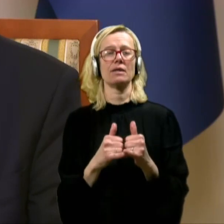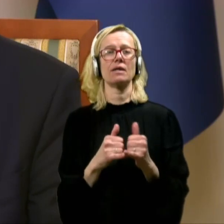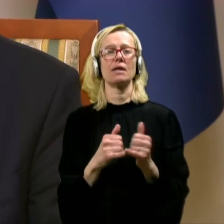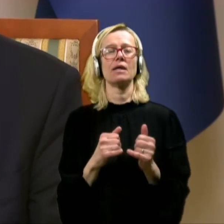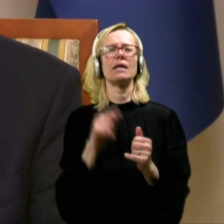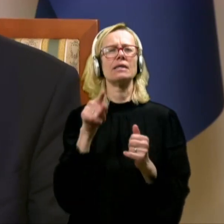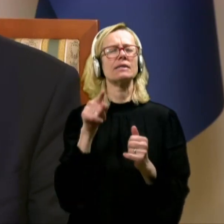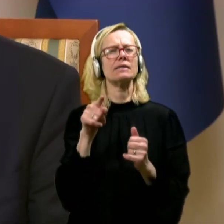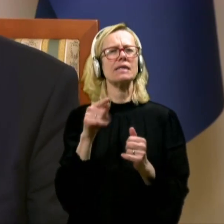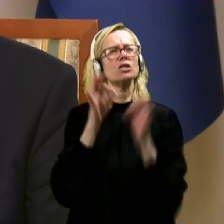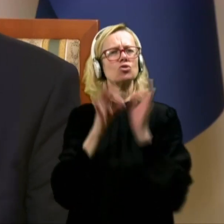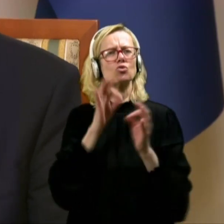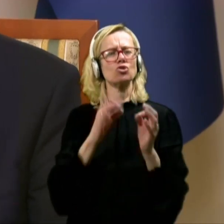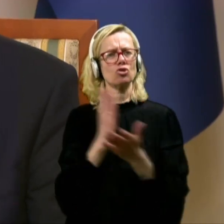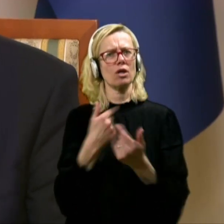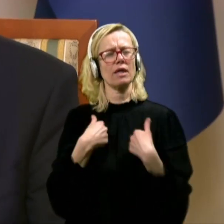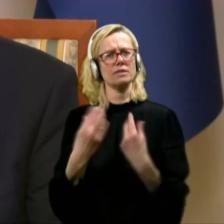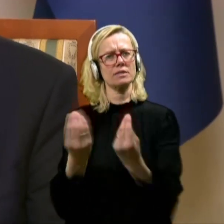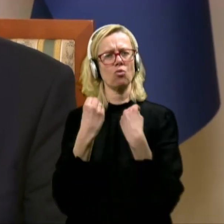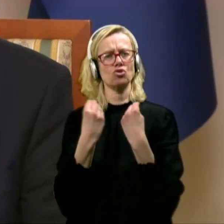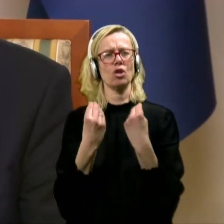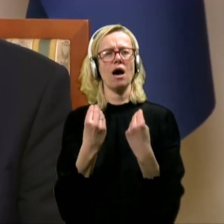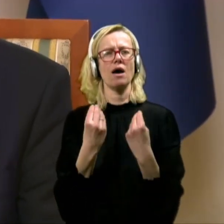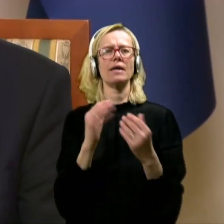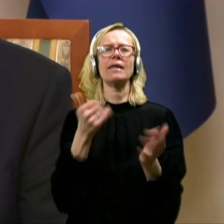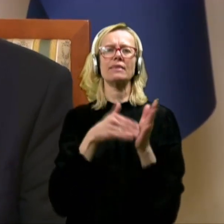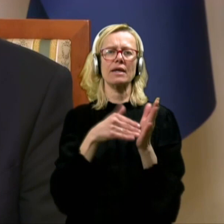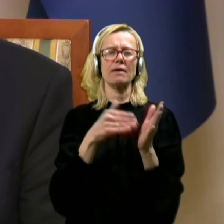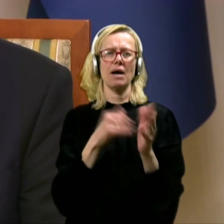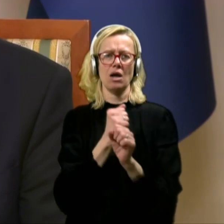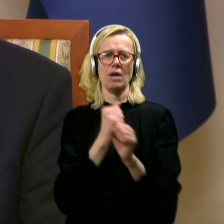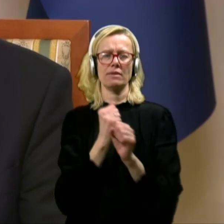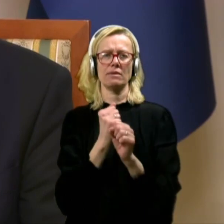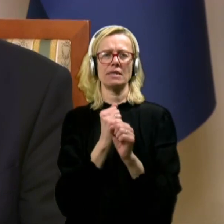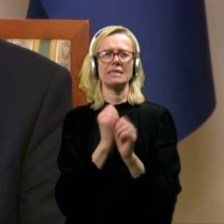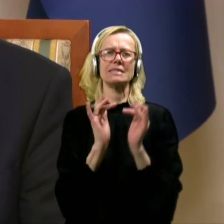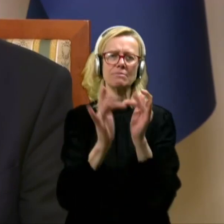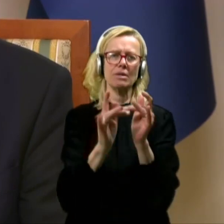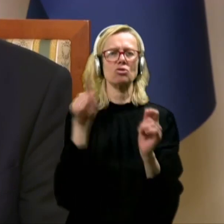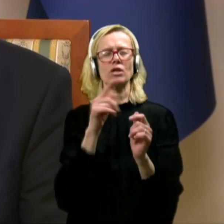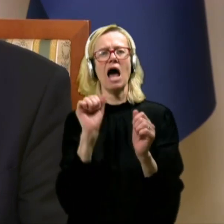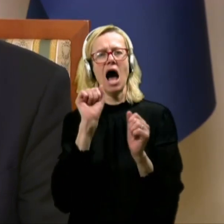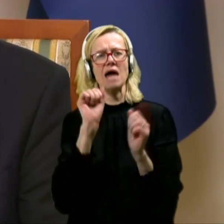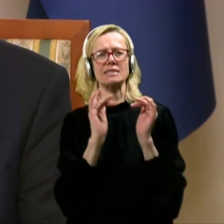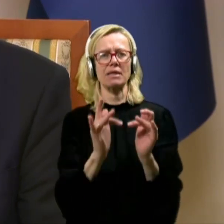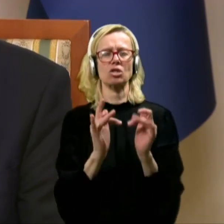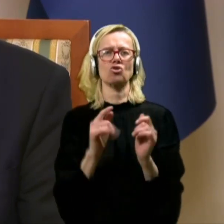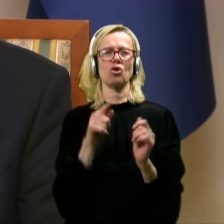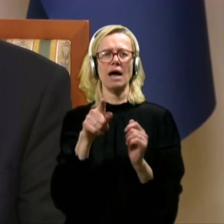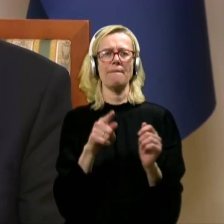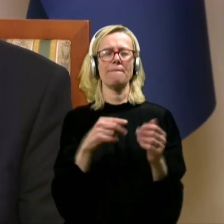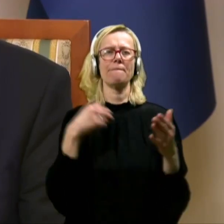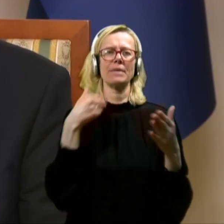tista izkušnja nas je naučila, da je treba pač ravnati tako simetrično kot asimetrično, ta pristop